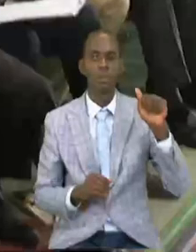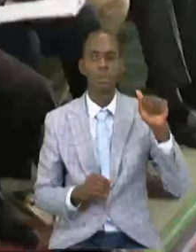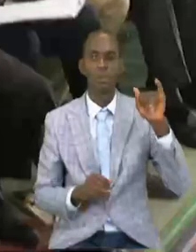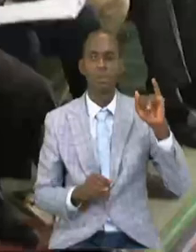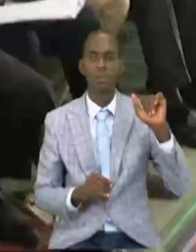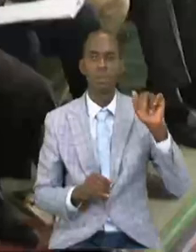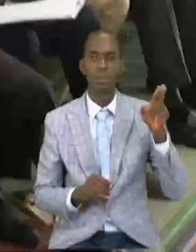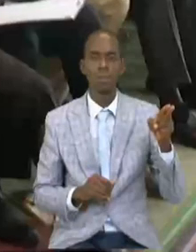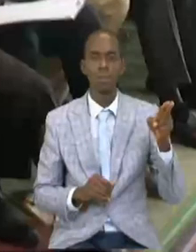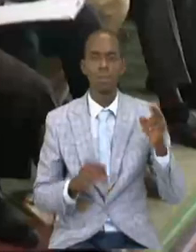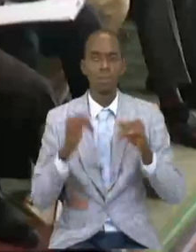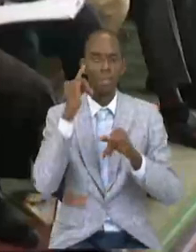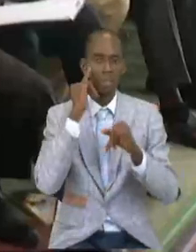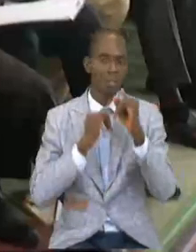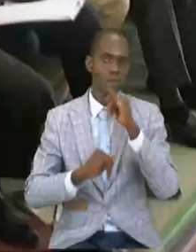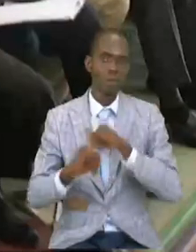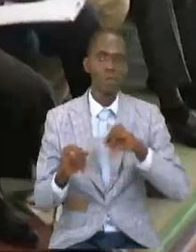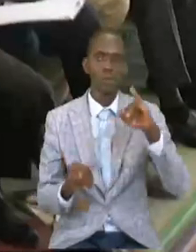Ésaïe 10,